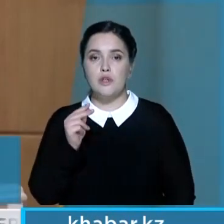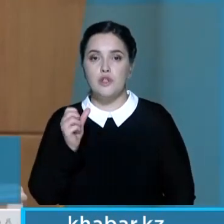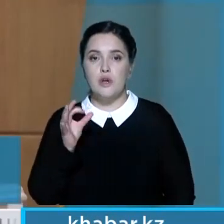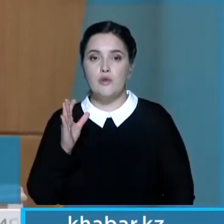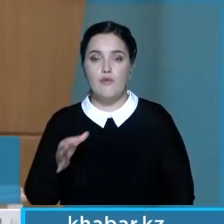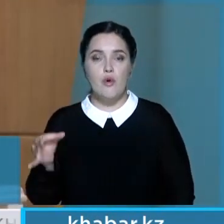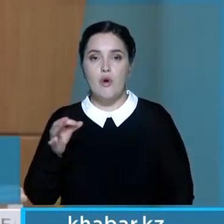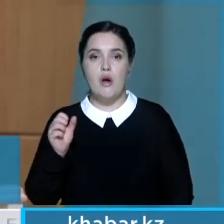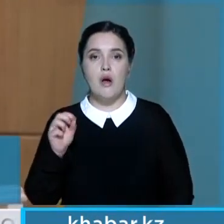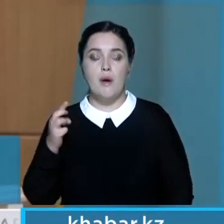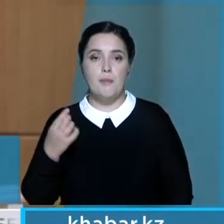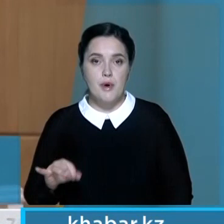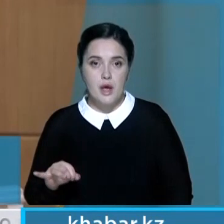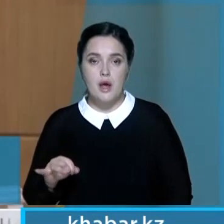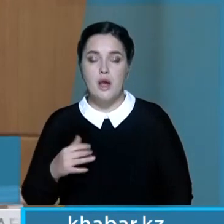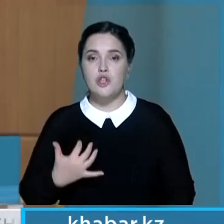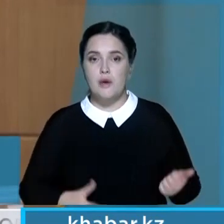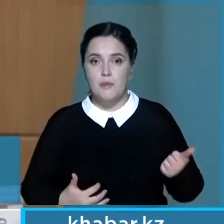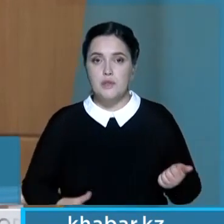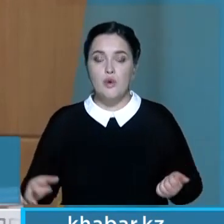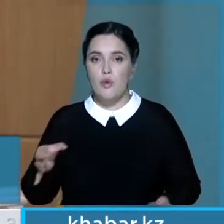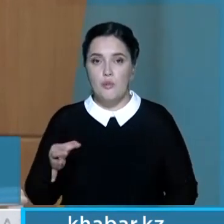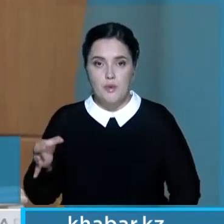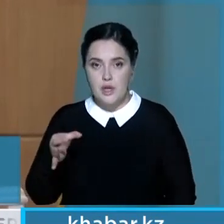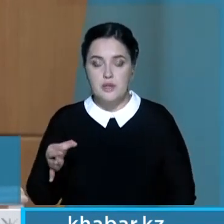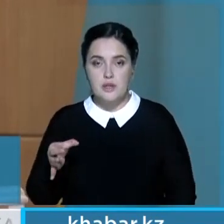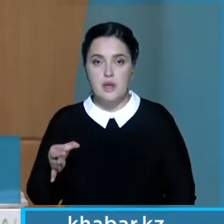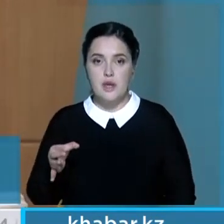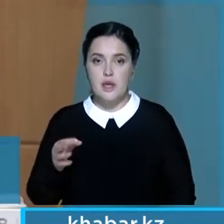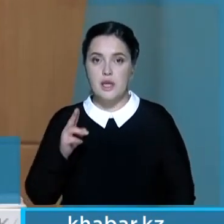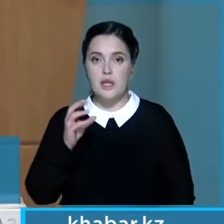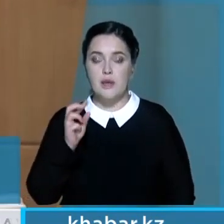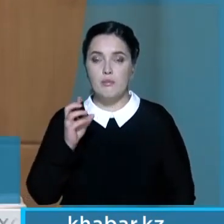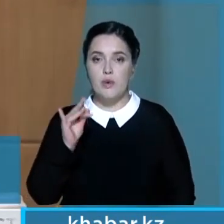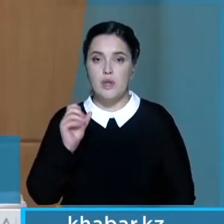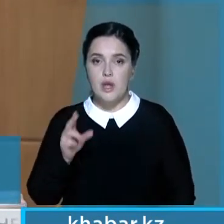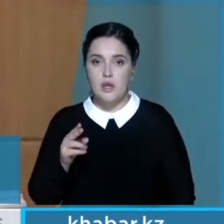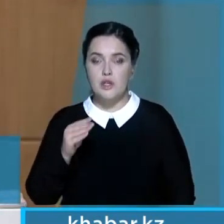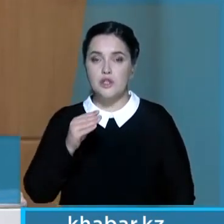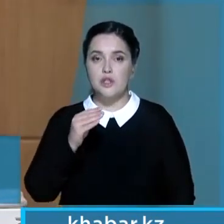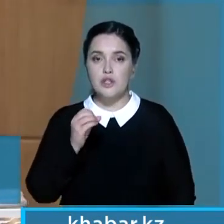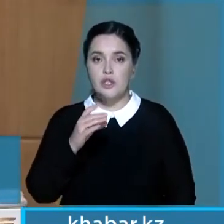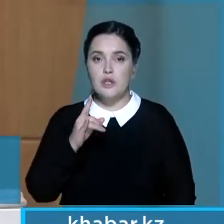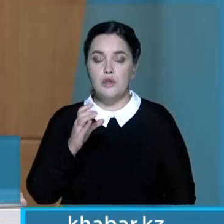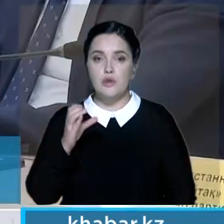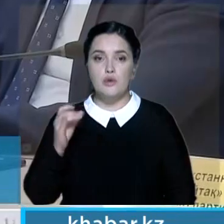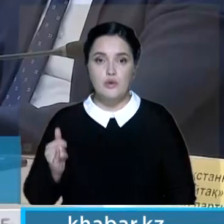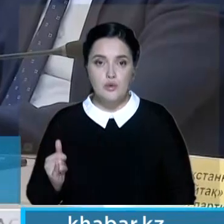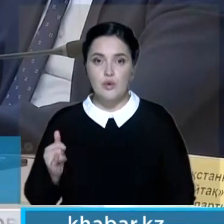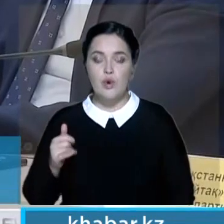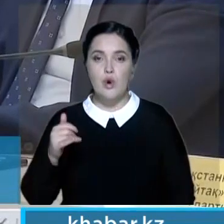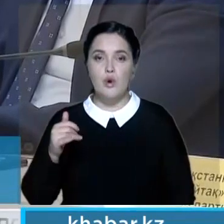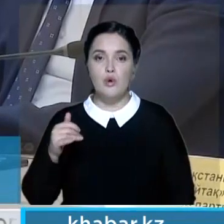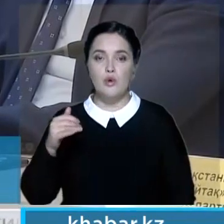Абай, в Жуйрулском районе Жамбылской области, Кербулакском районе области Жетсу, в Айдебекском районе